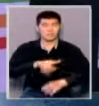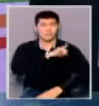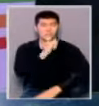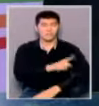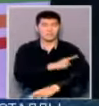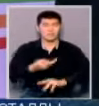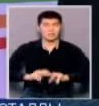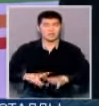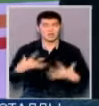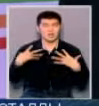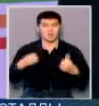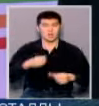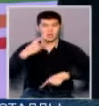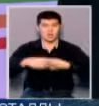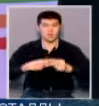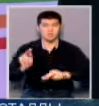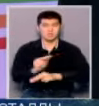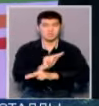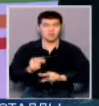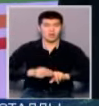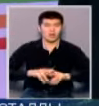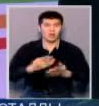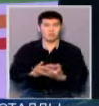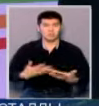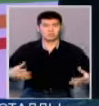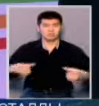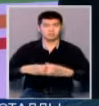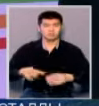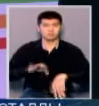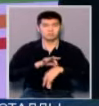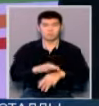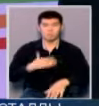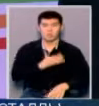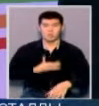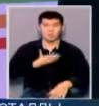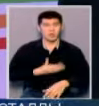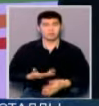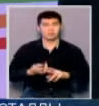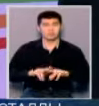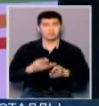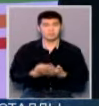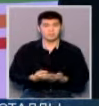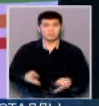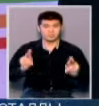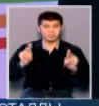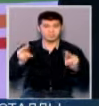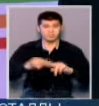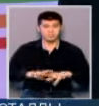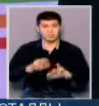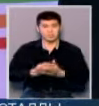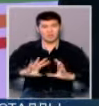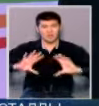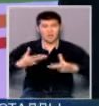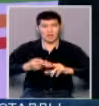мықты, дені сау келешегін тәрбиелеуде мұндай шаралардың маңызы орасан зор екендігі айғақ.